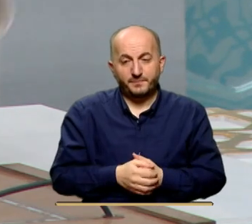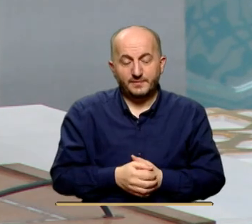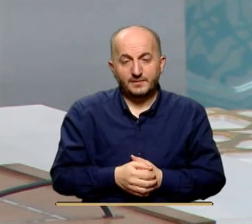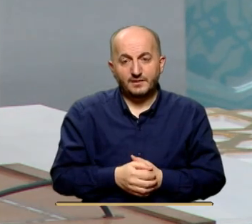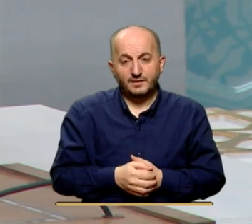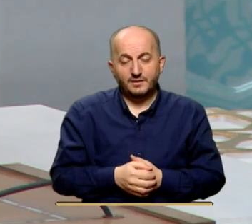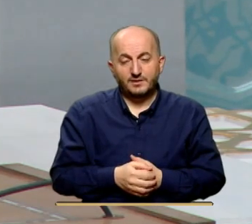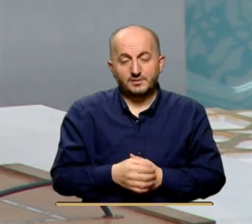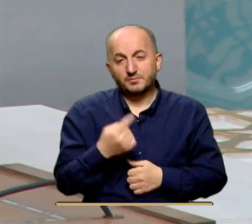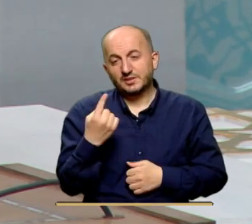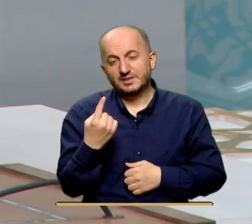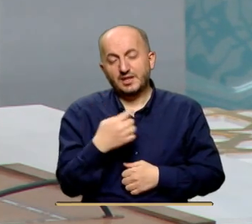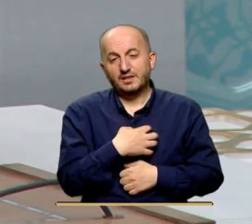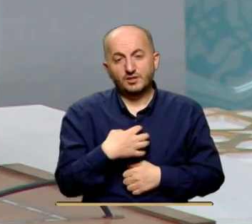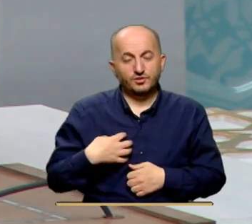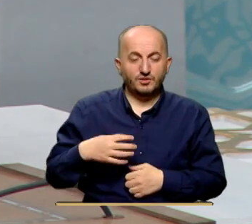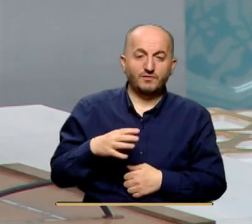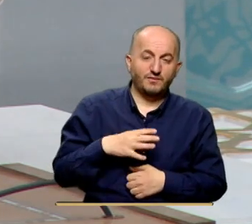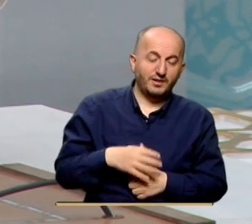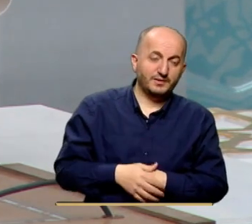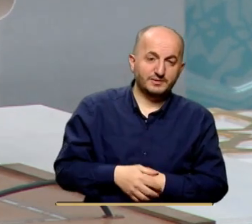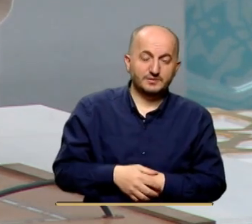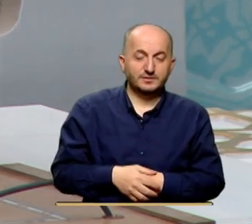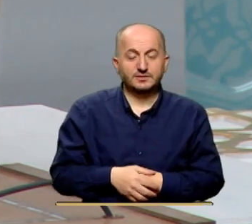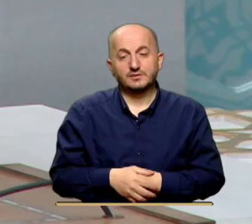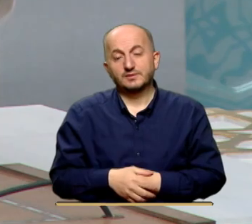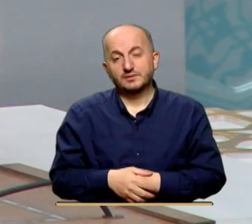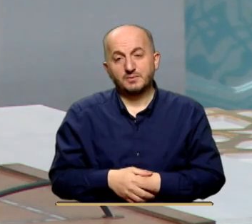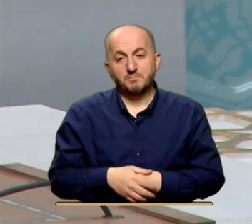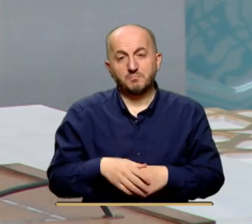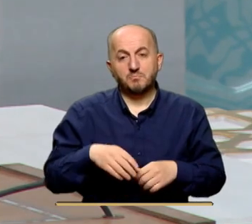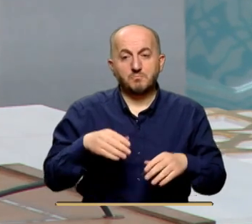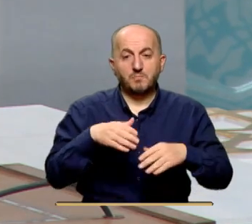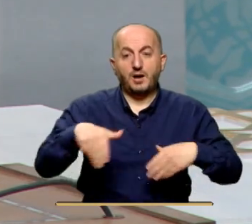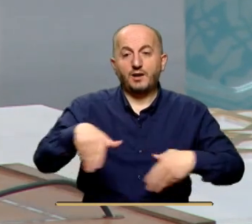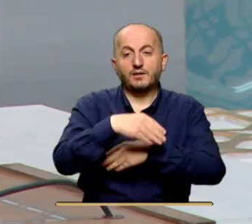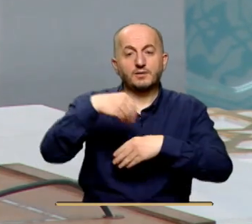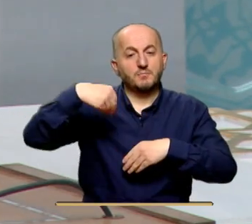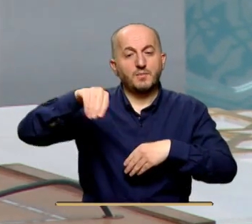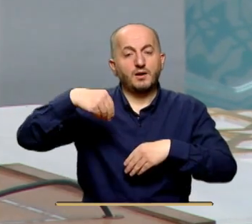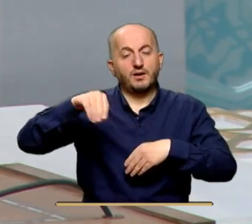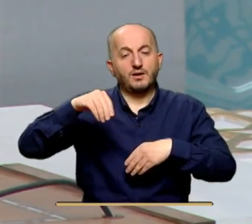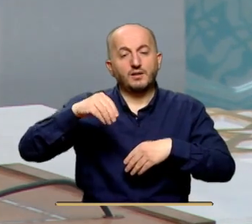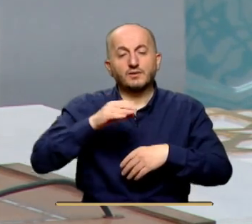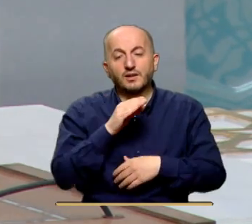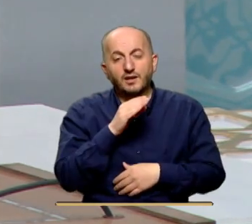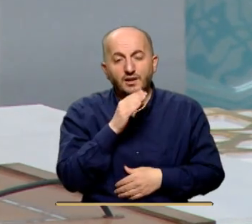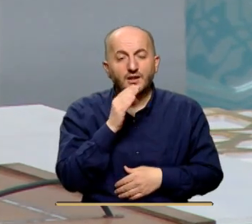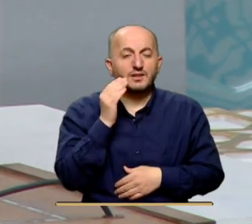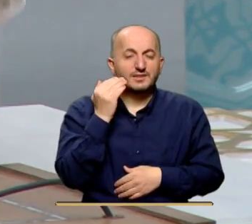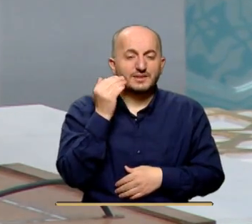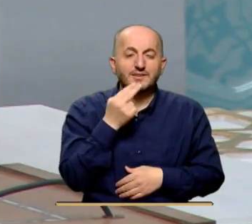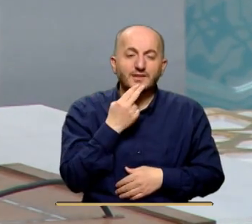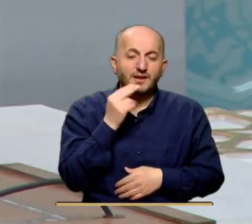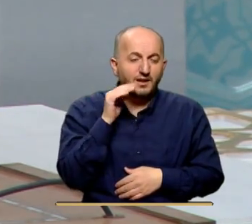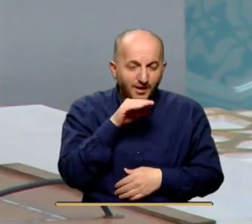Bir tecik anacığı var. Selahaddin Efendi, bakkal, mahallenin bakkalı, yaşlı da kadıncağız. Diyor